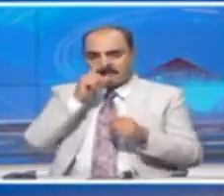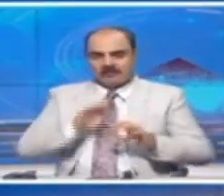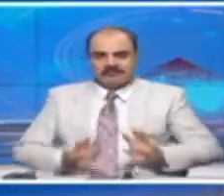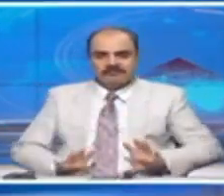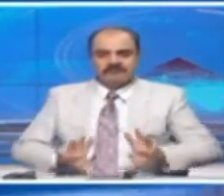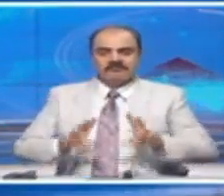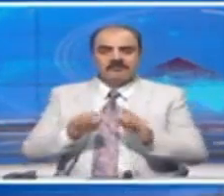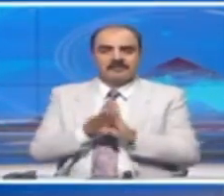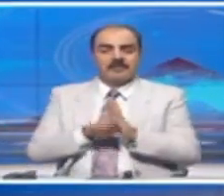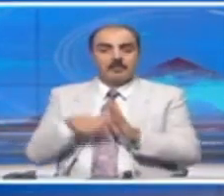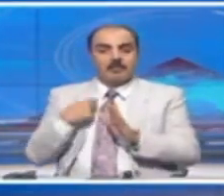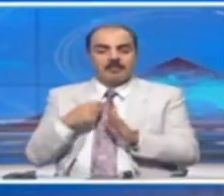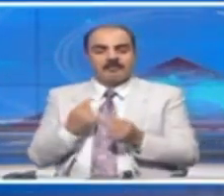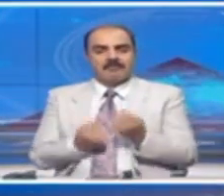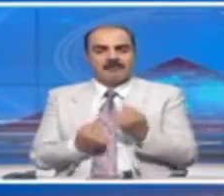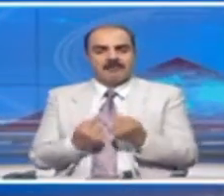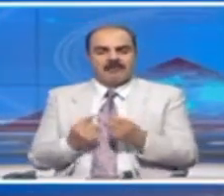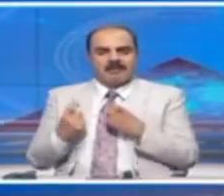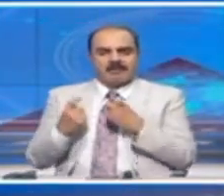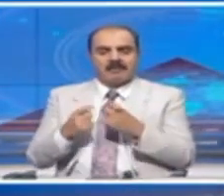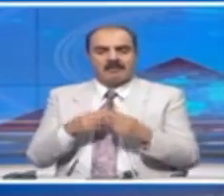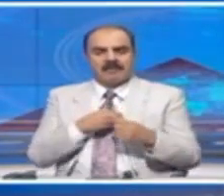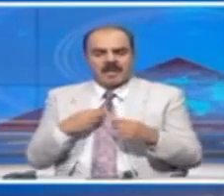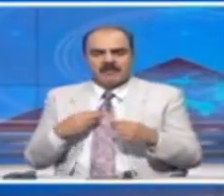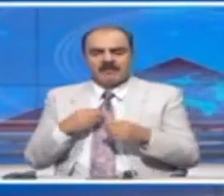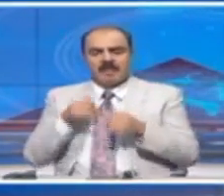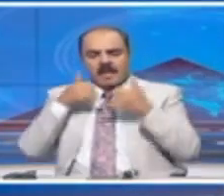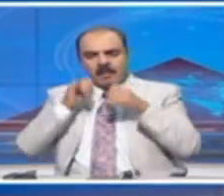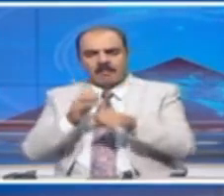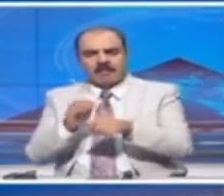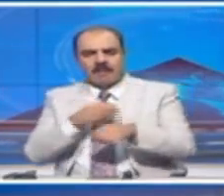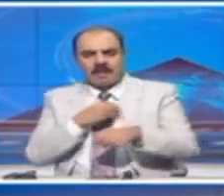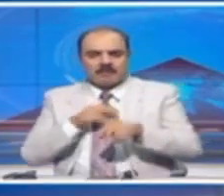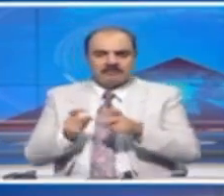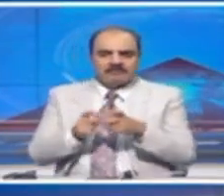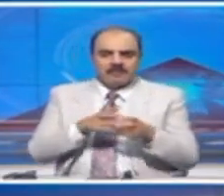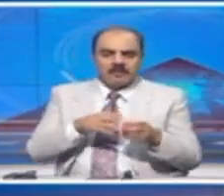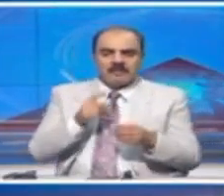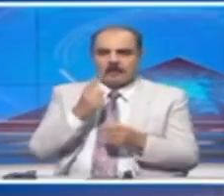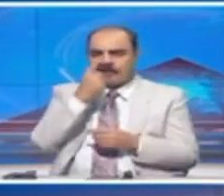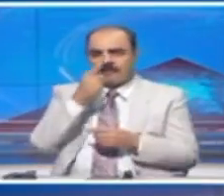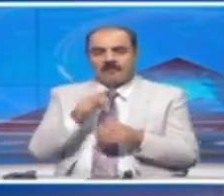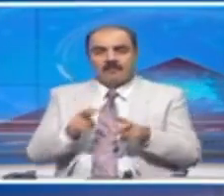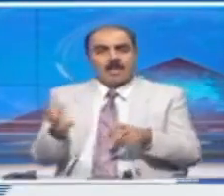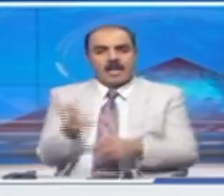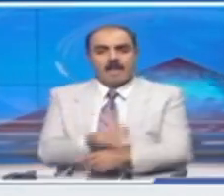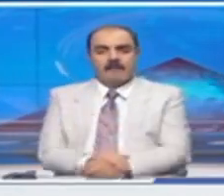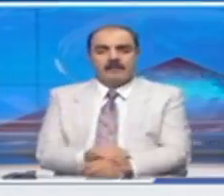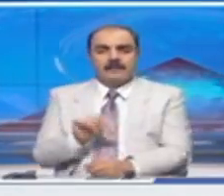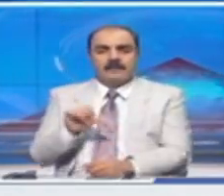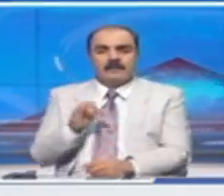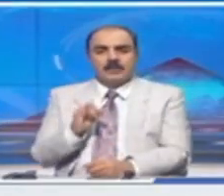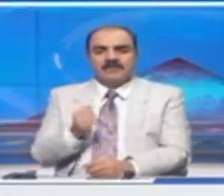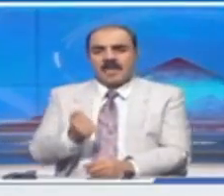الريف المصري، نظمت وزارة الزراعة قافلة بيطرية مجانية في قرى محافظة المنوفية، تم خلالها فحص